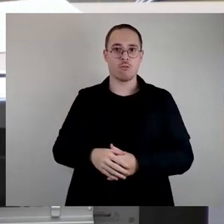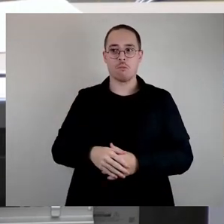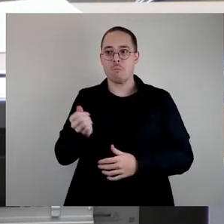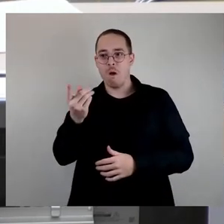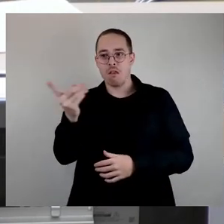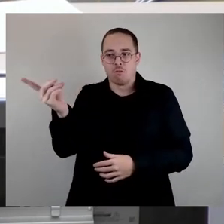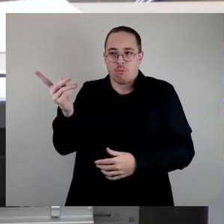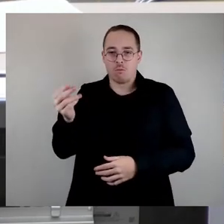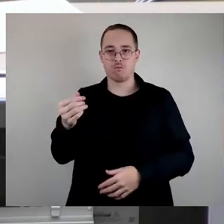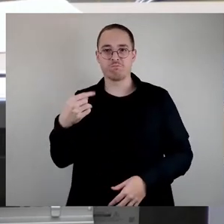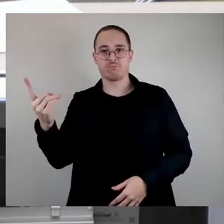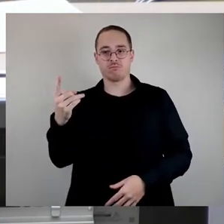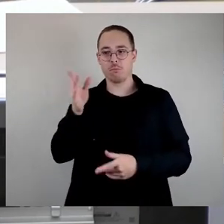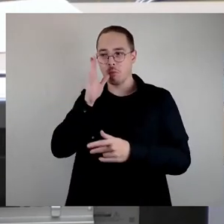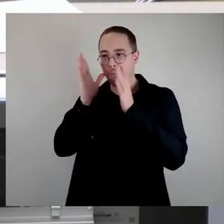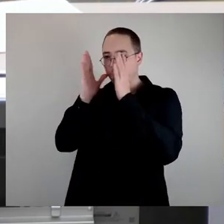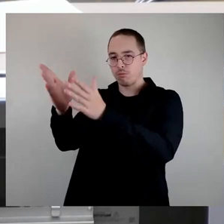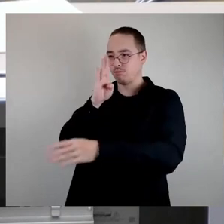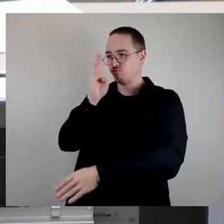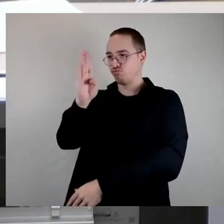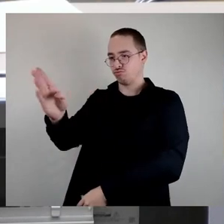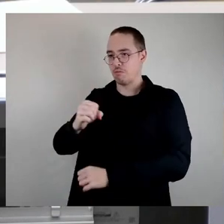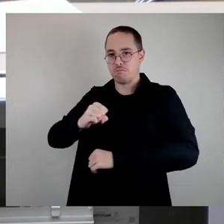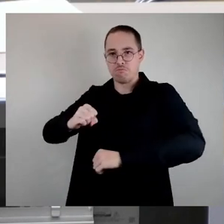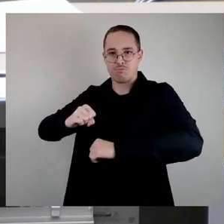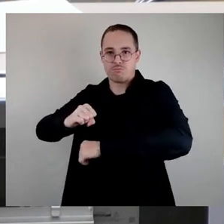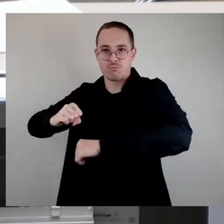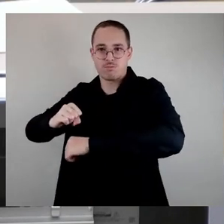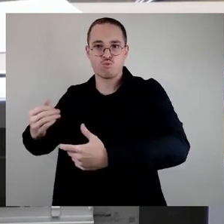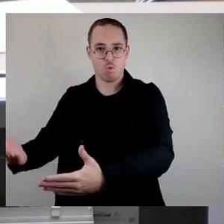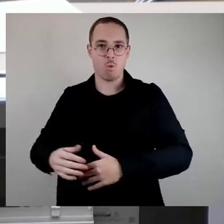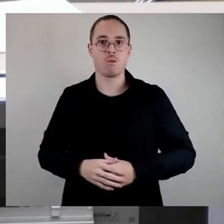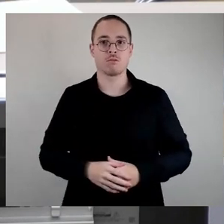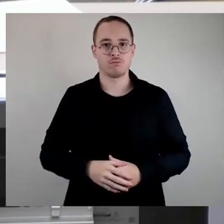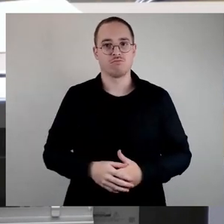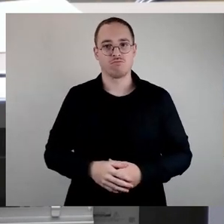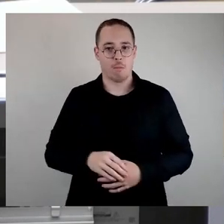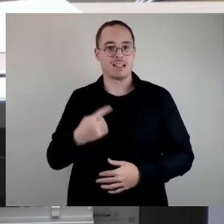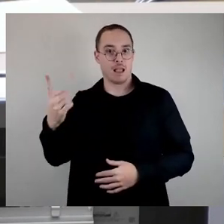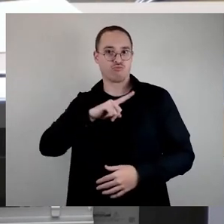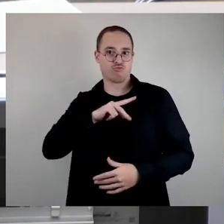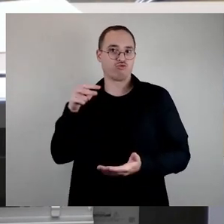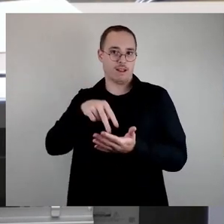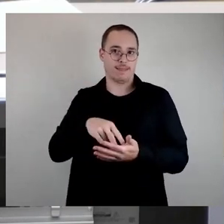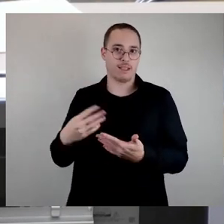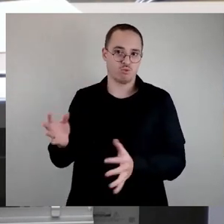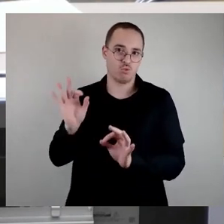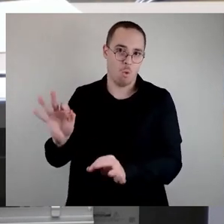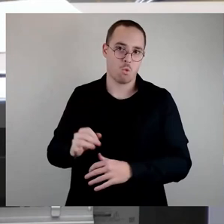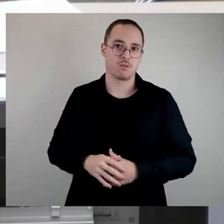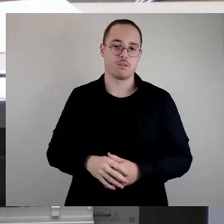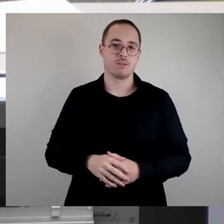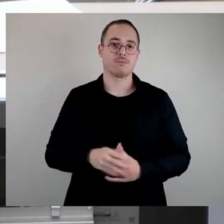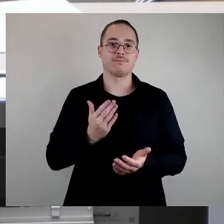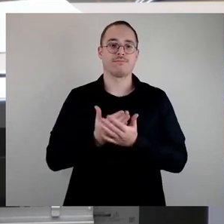Zum Glück, Gott sei Dank, sind also auch eigenständig. Und insoweit ist ein kommunalpolitischer Wille ein gewisser